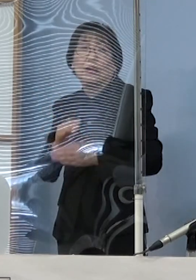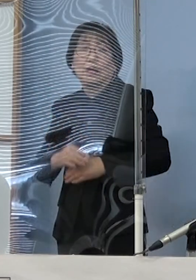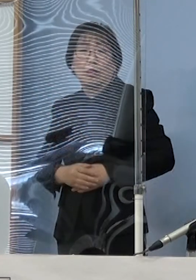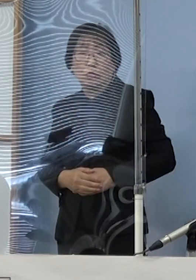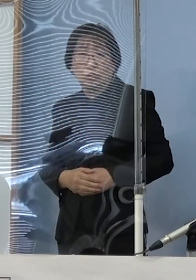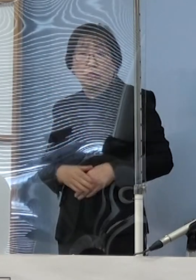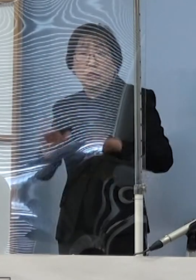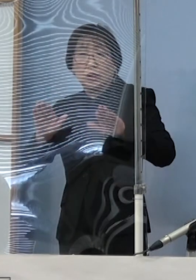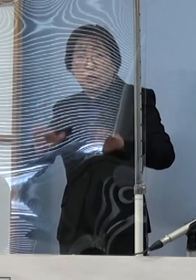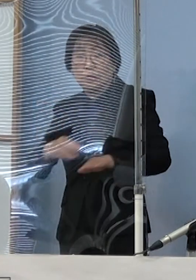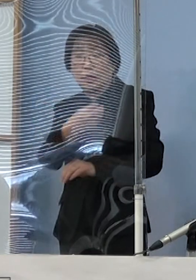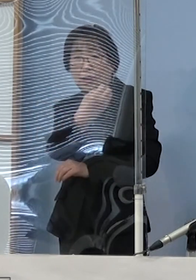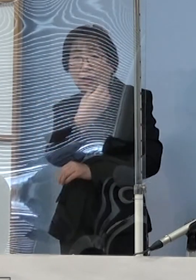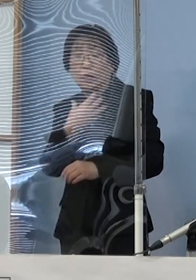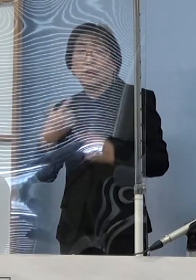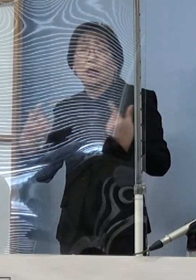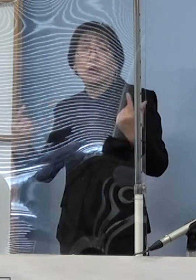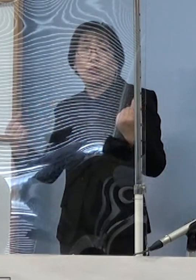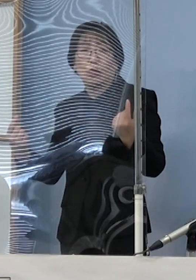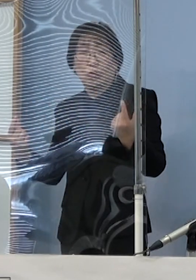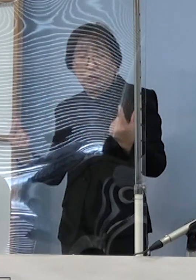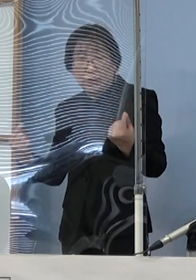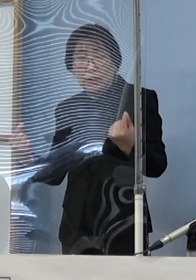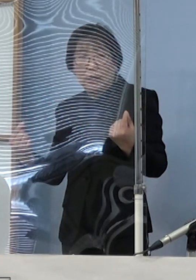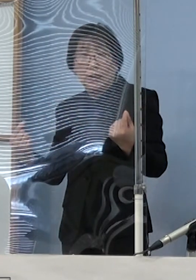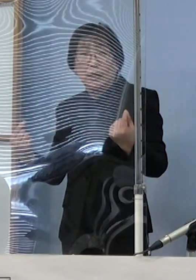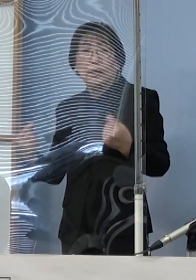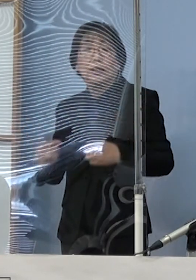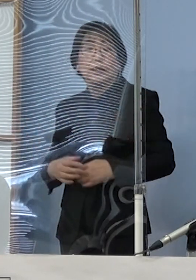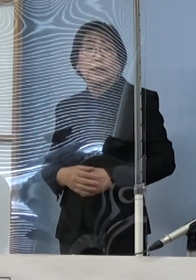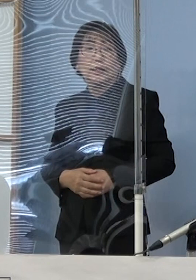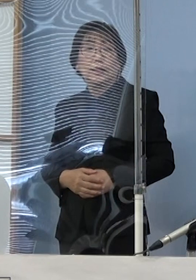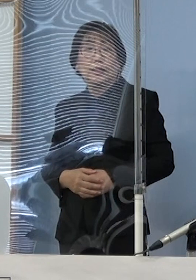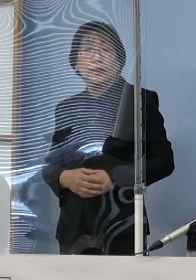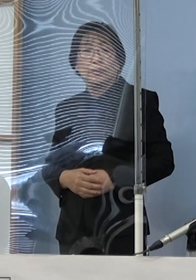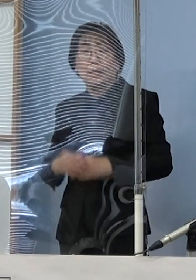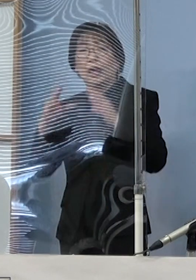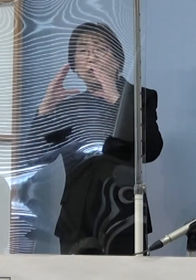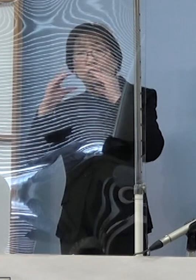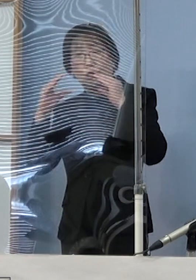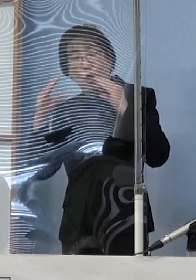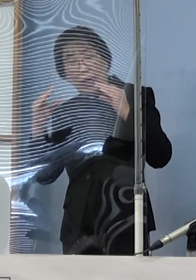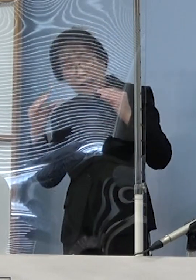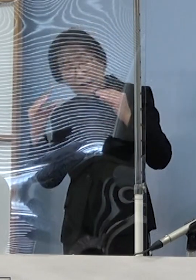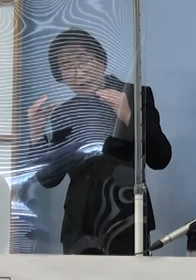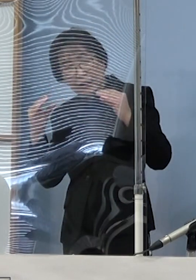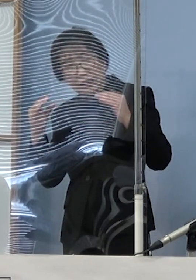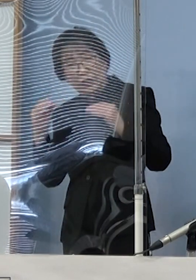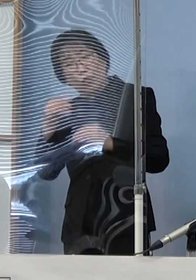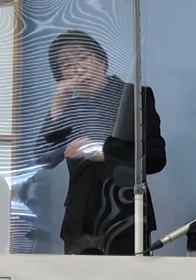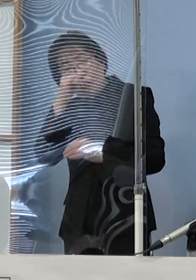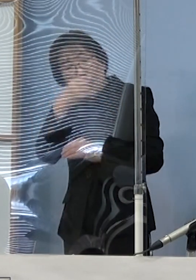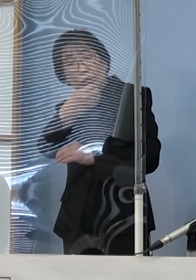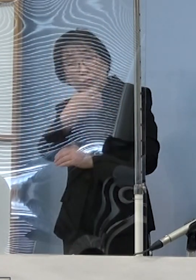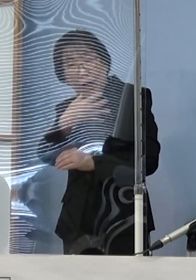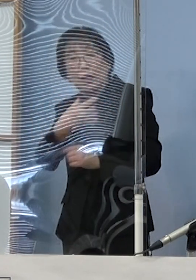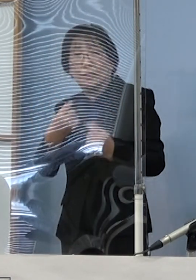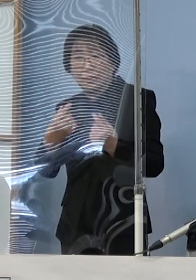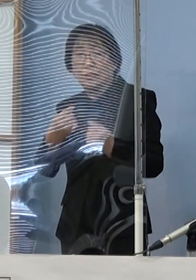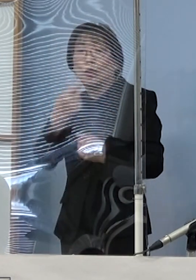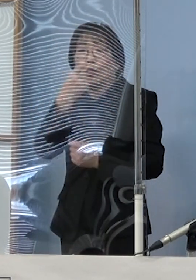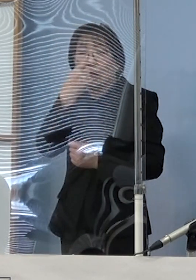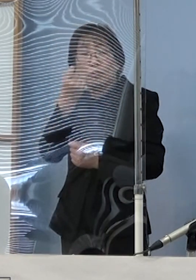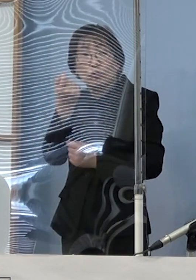今お話があったように、いやどうしたのにね、にこやかに ということで、実は私も漏れ聞いたんです